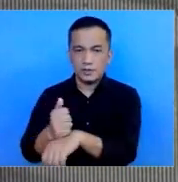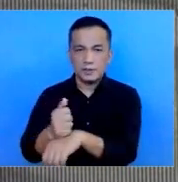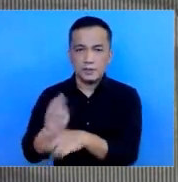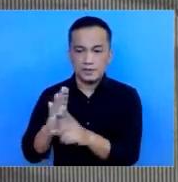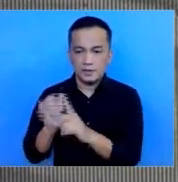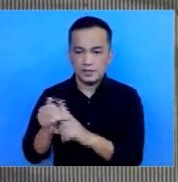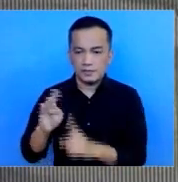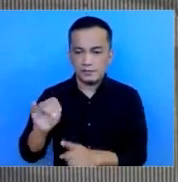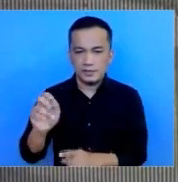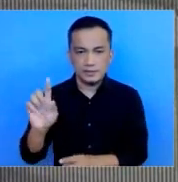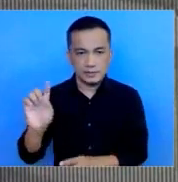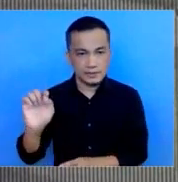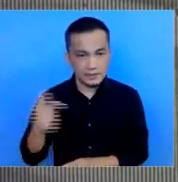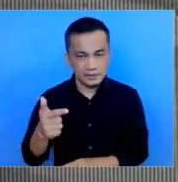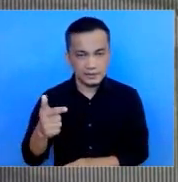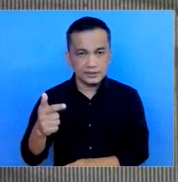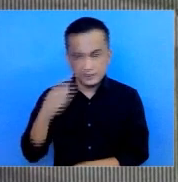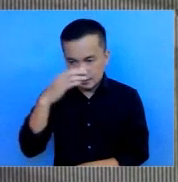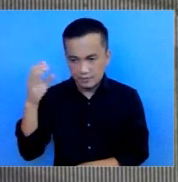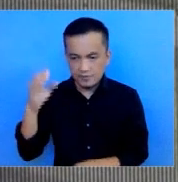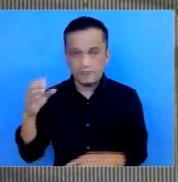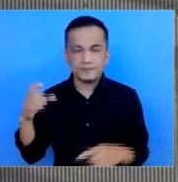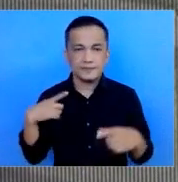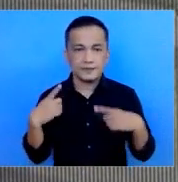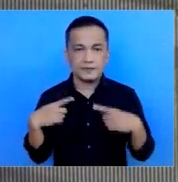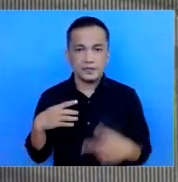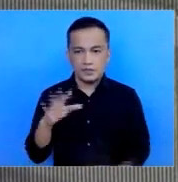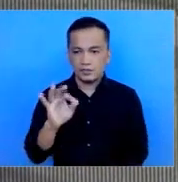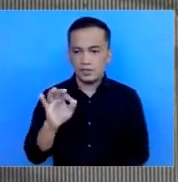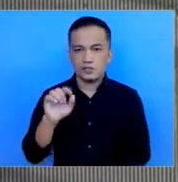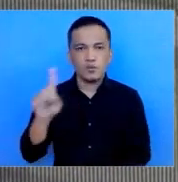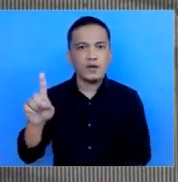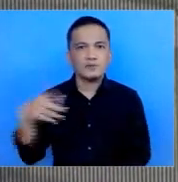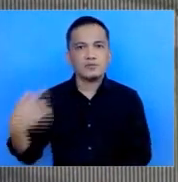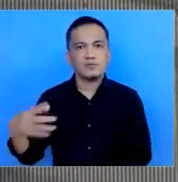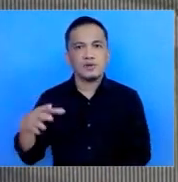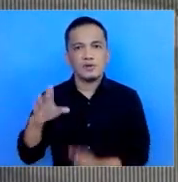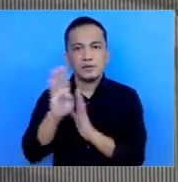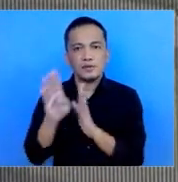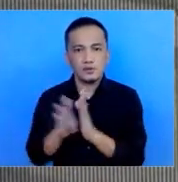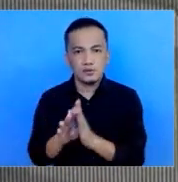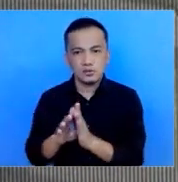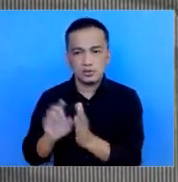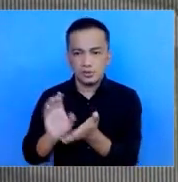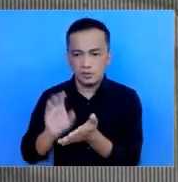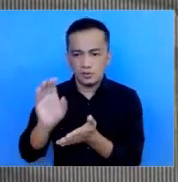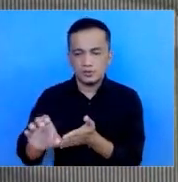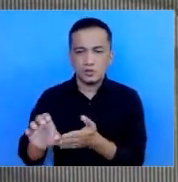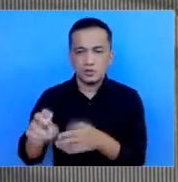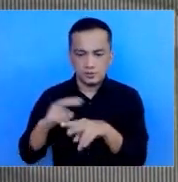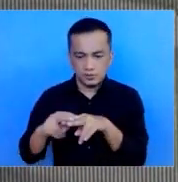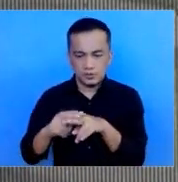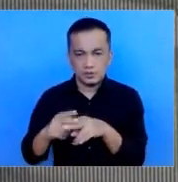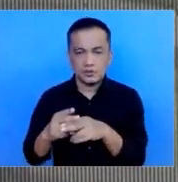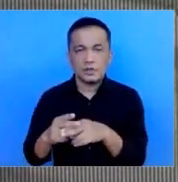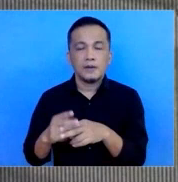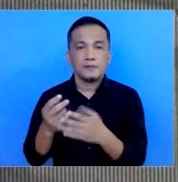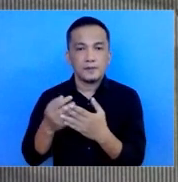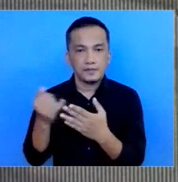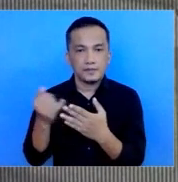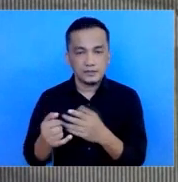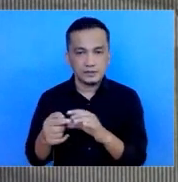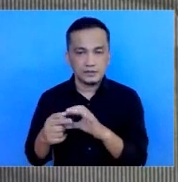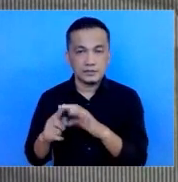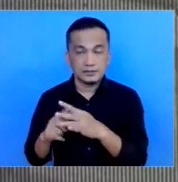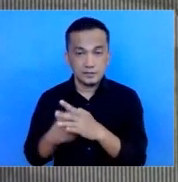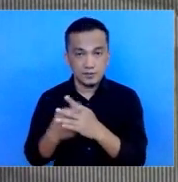Laguna. Aabot sa 91 billion pesos ang itinakdang pondo para sa South Commuter Railway Project na mag-uumpisang gawin sa Enero ng susunod